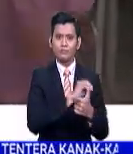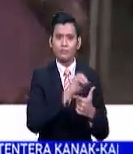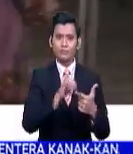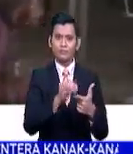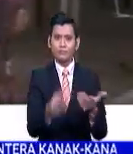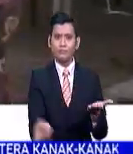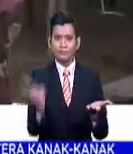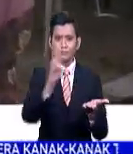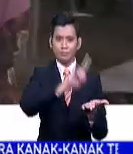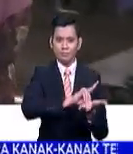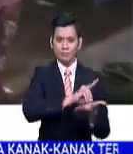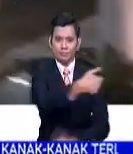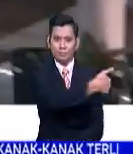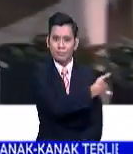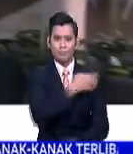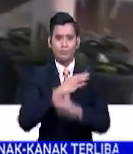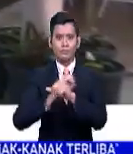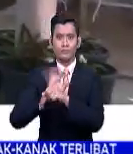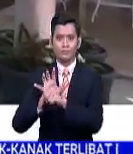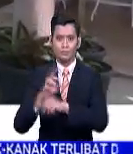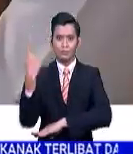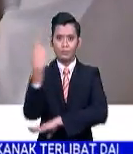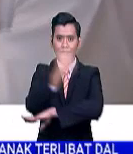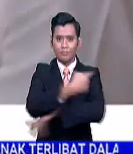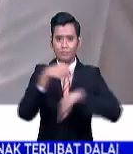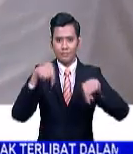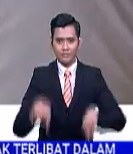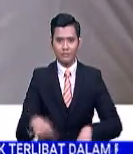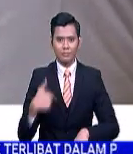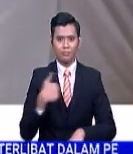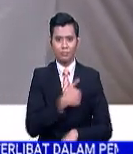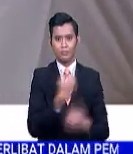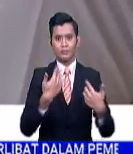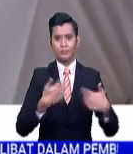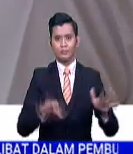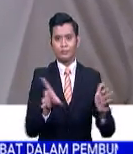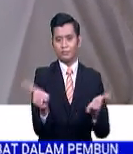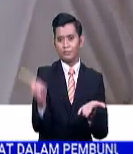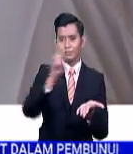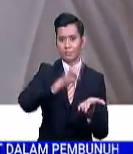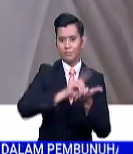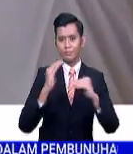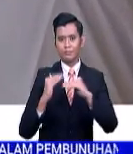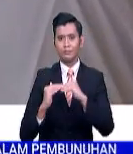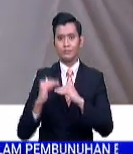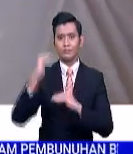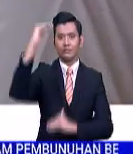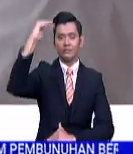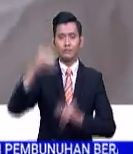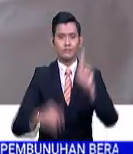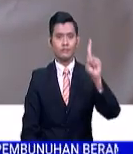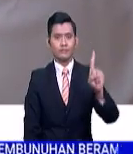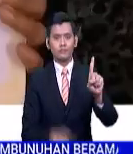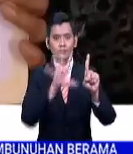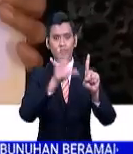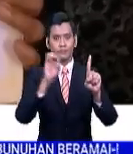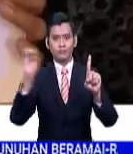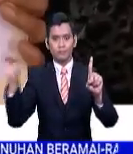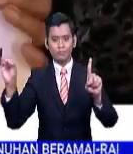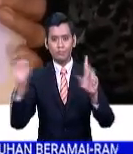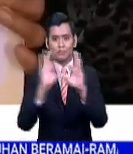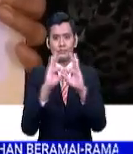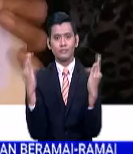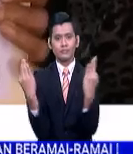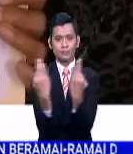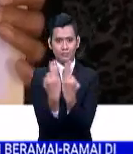untuk vaksinasi. Dan setakat ini kita telah mendaftar lebih daripada 1,500 isi